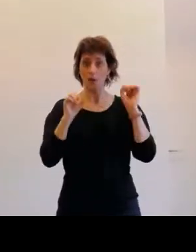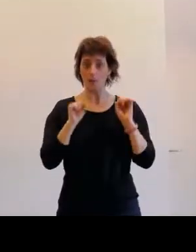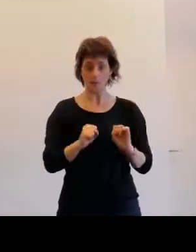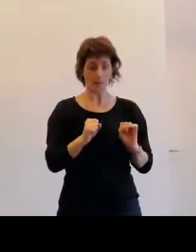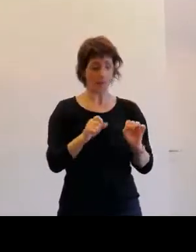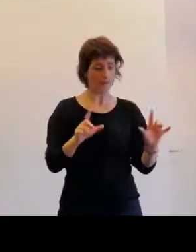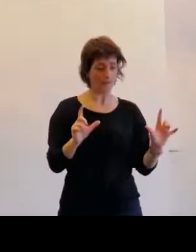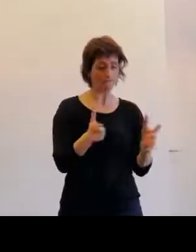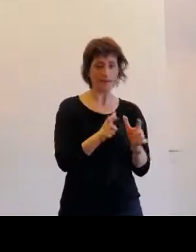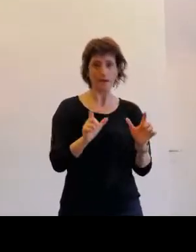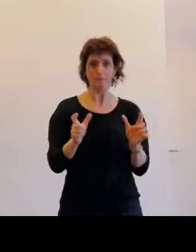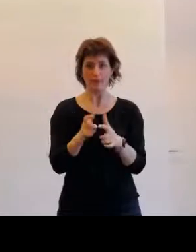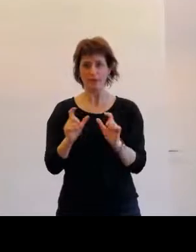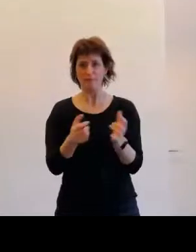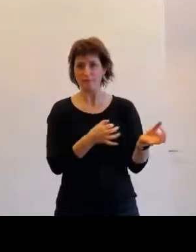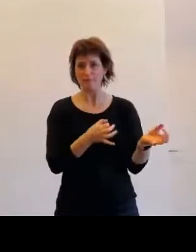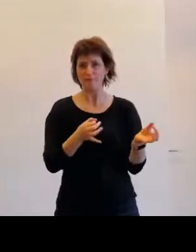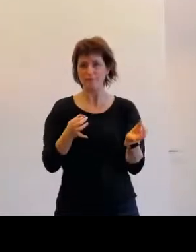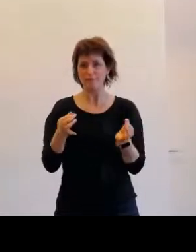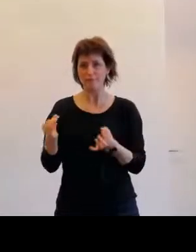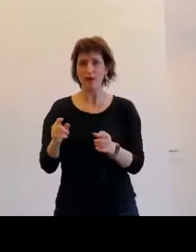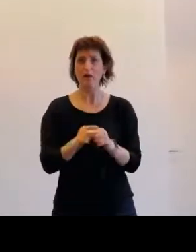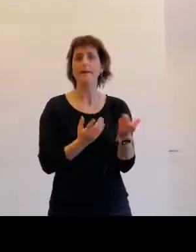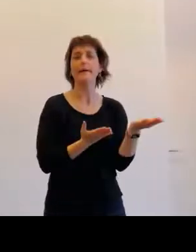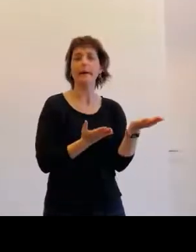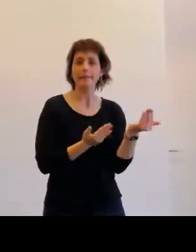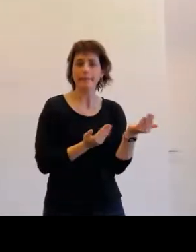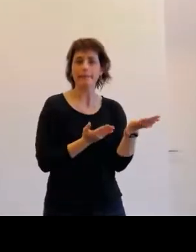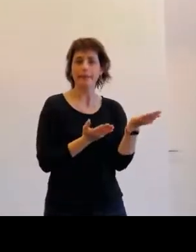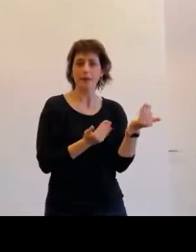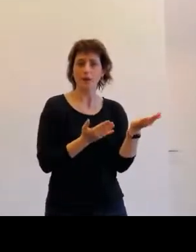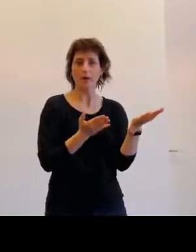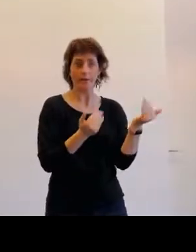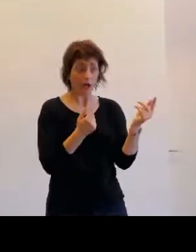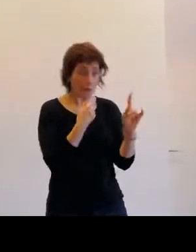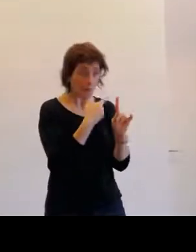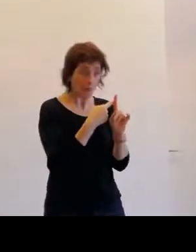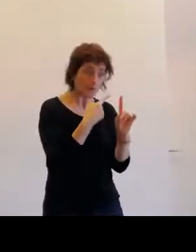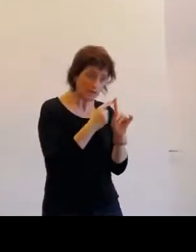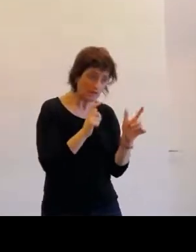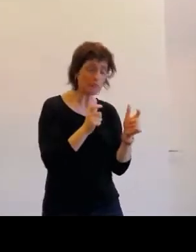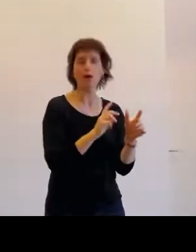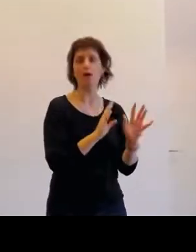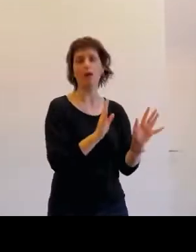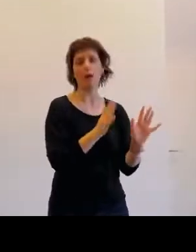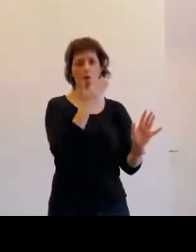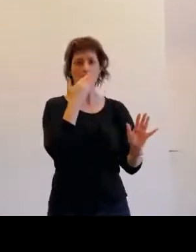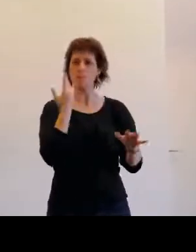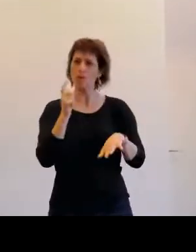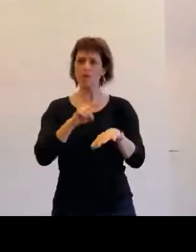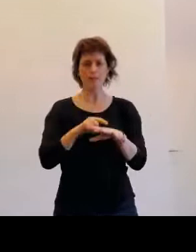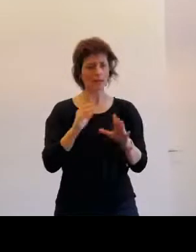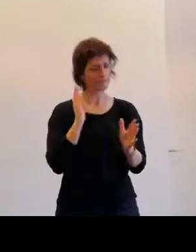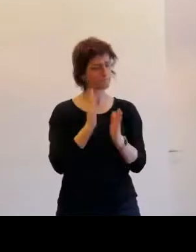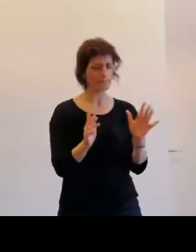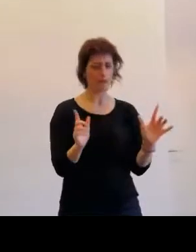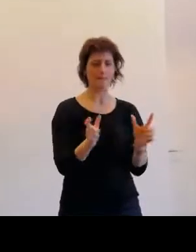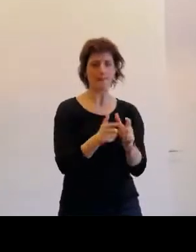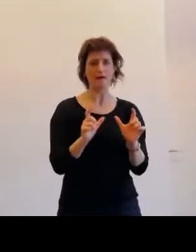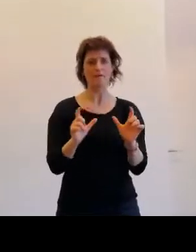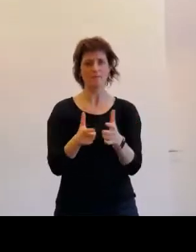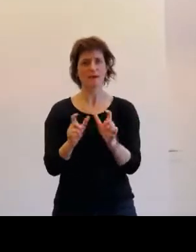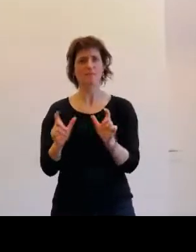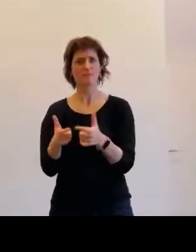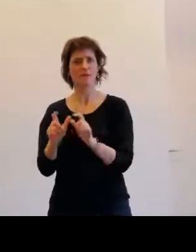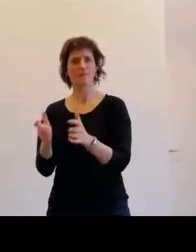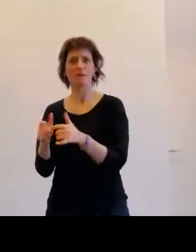régulièrement l'ensemble des élèves sans attendre la survenue de cas qui parfois engendrent évidemment des